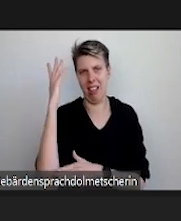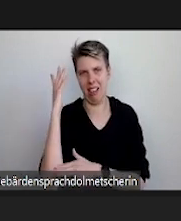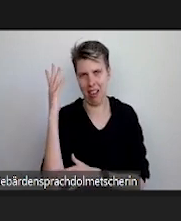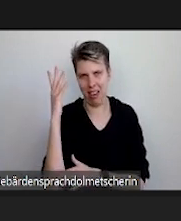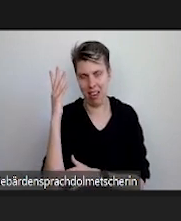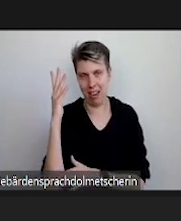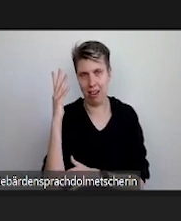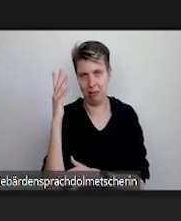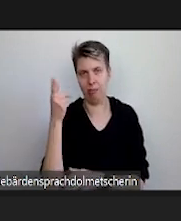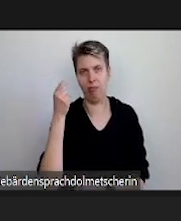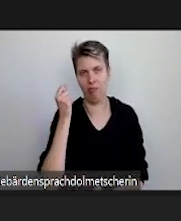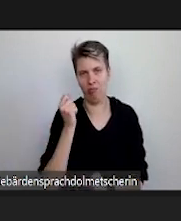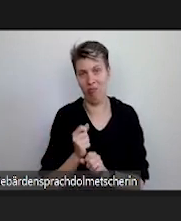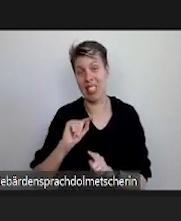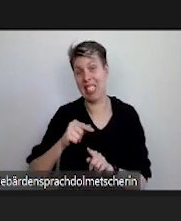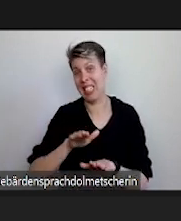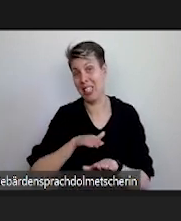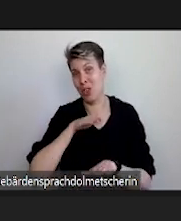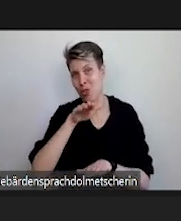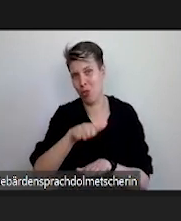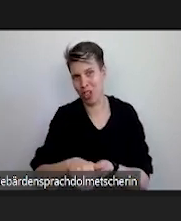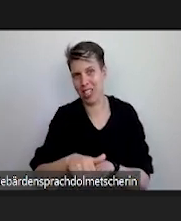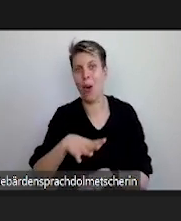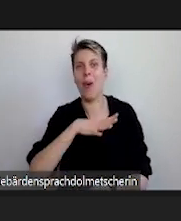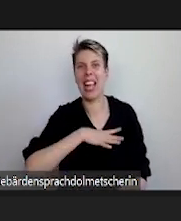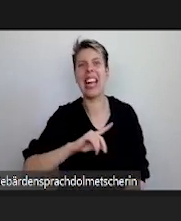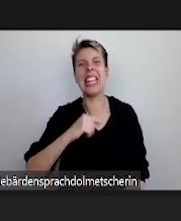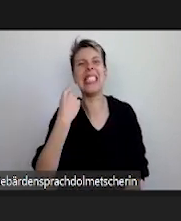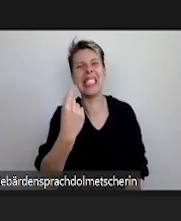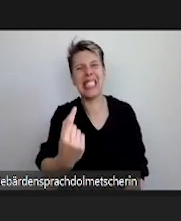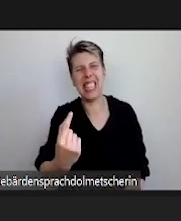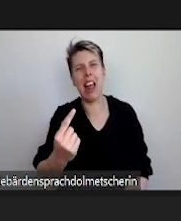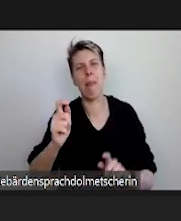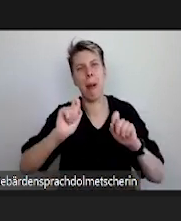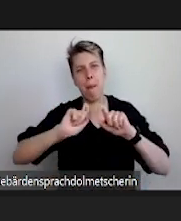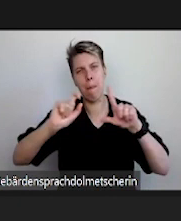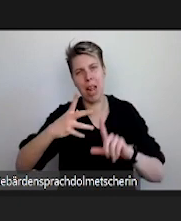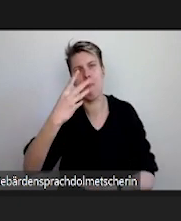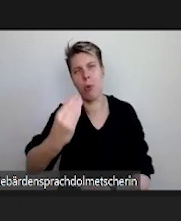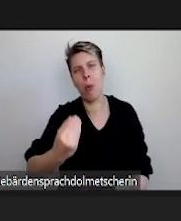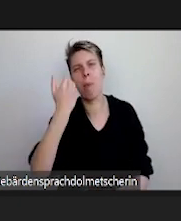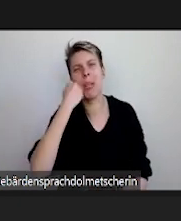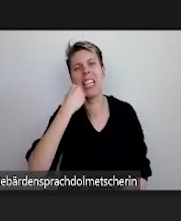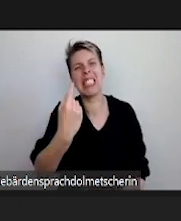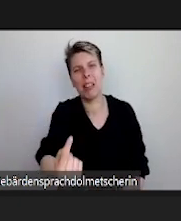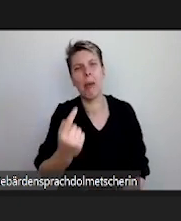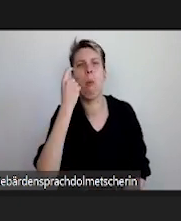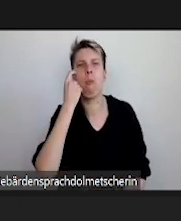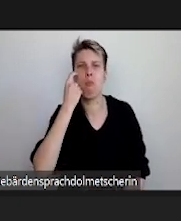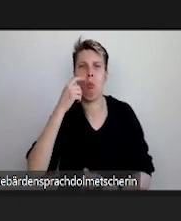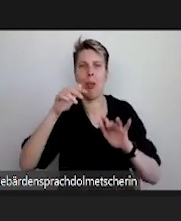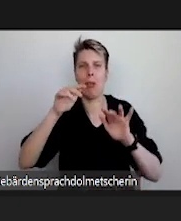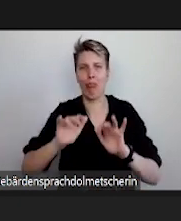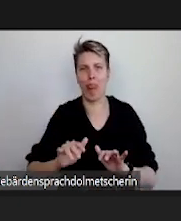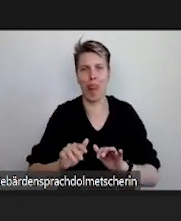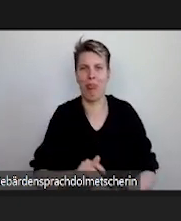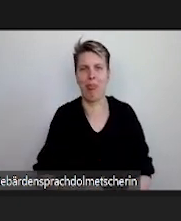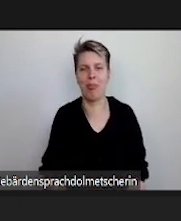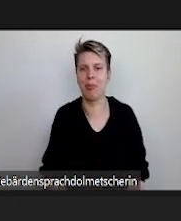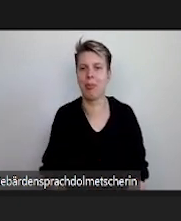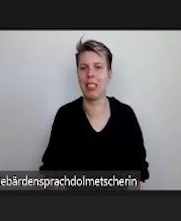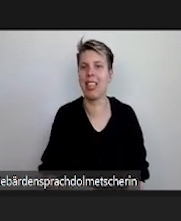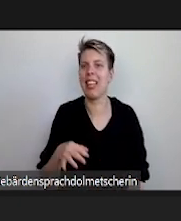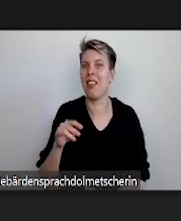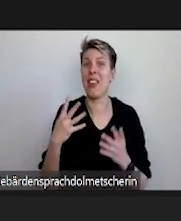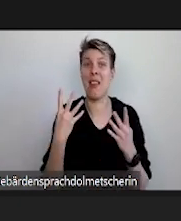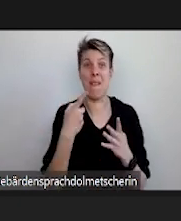Schritt, sagen, dass Sie auch mal das mit einem Bild selber ausprobieren können. Genau, die Folie mit den vier Regeln